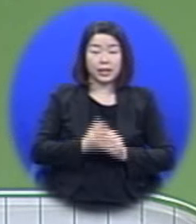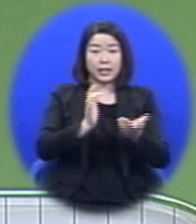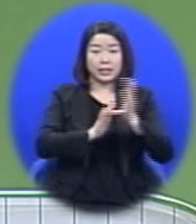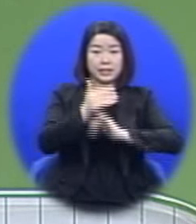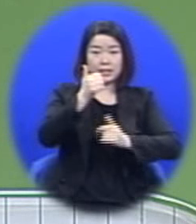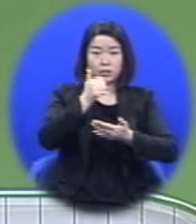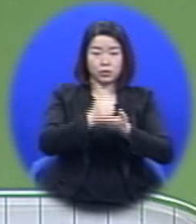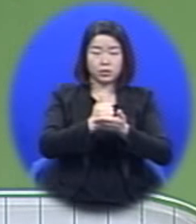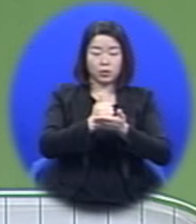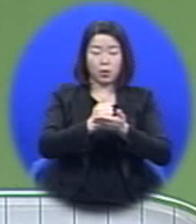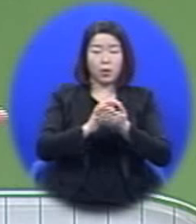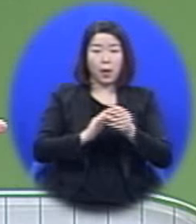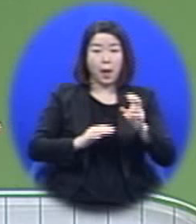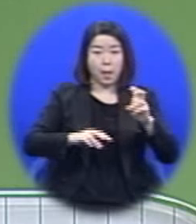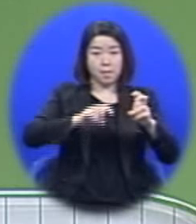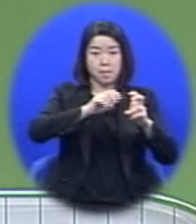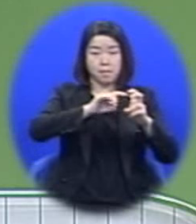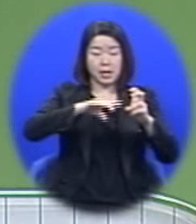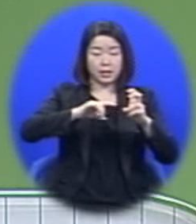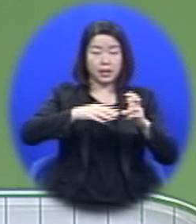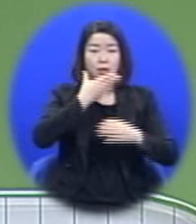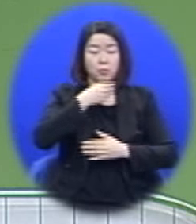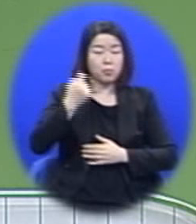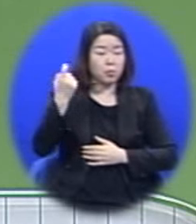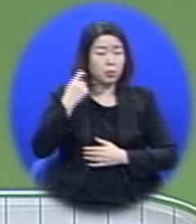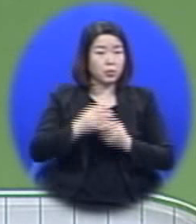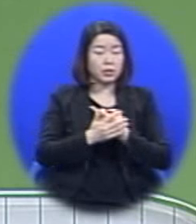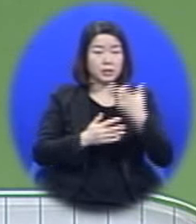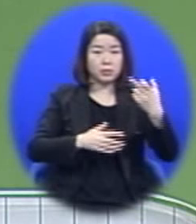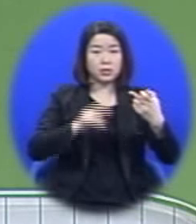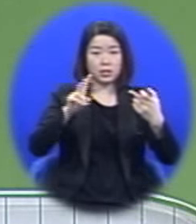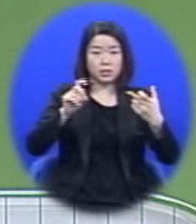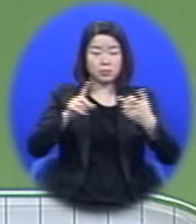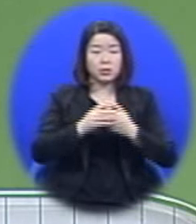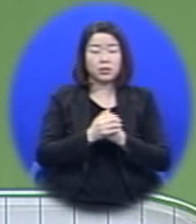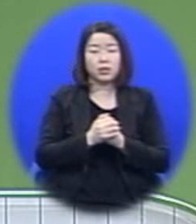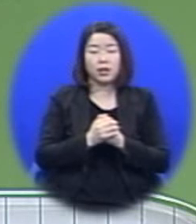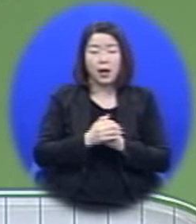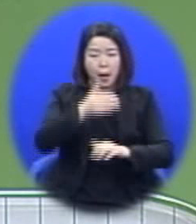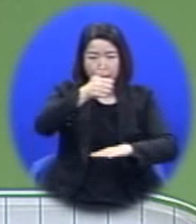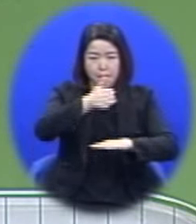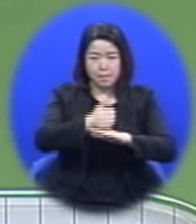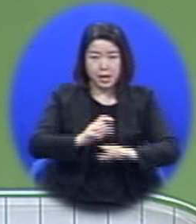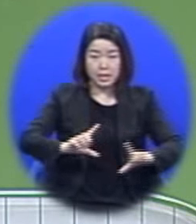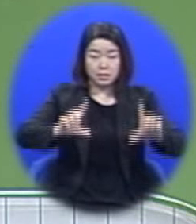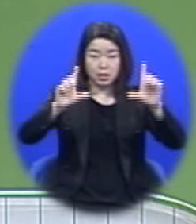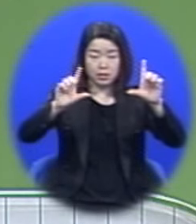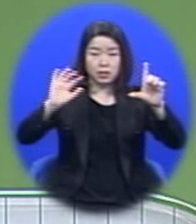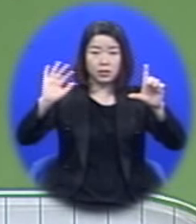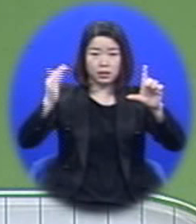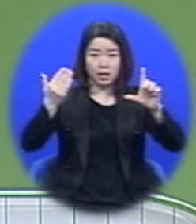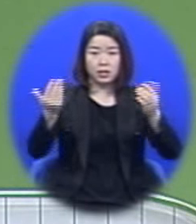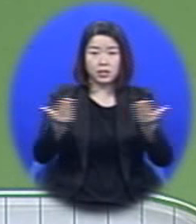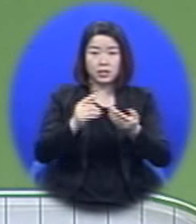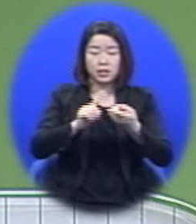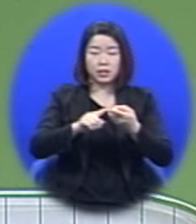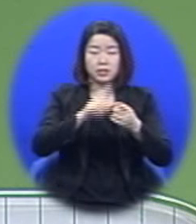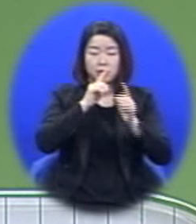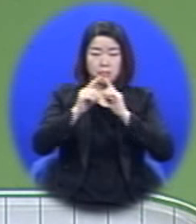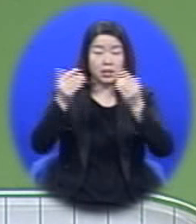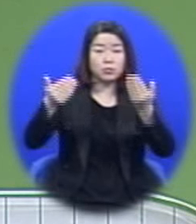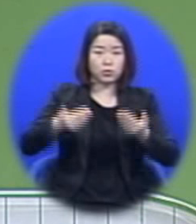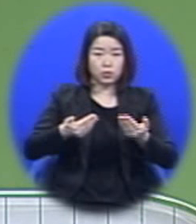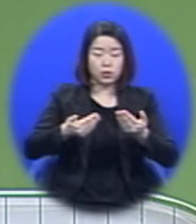예수님께서 마태복음 7장 22절 23절에서 마지막 날에 될 일에 대해서 말씀하셨어요.